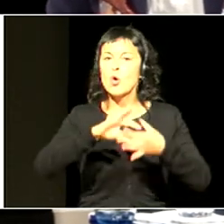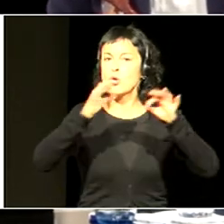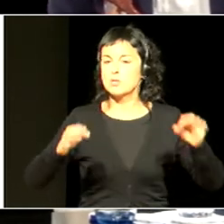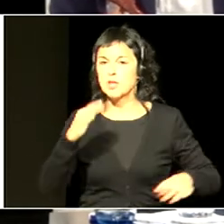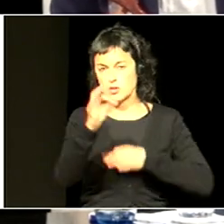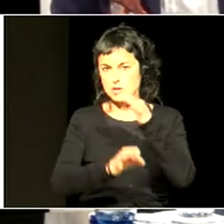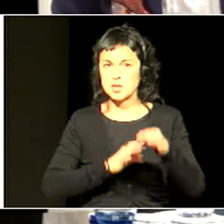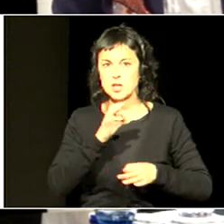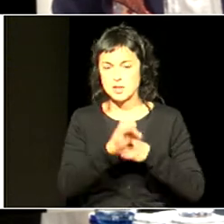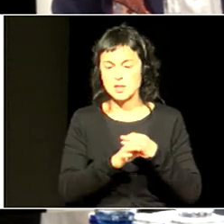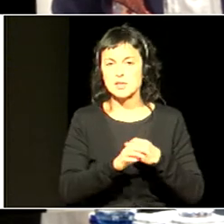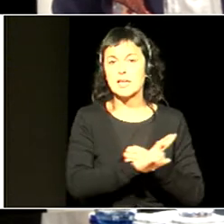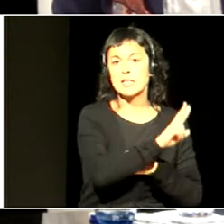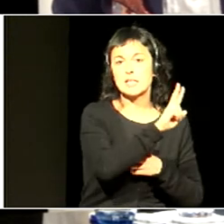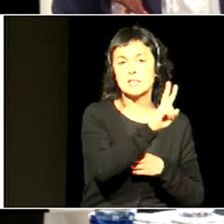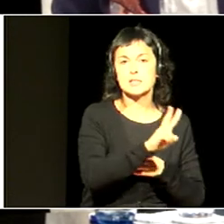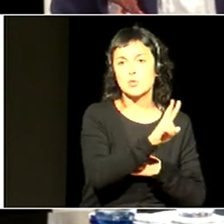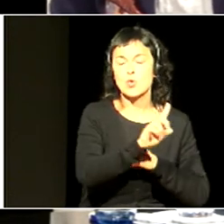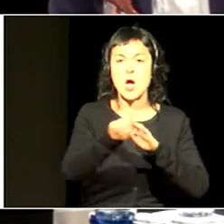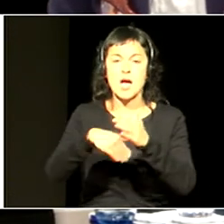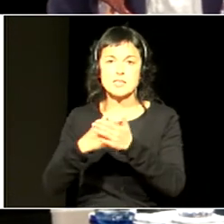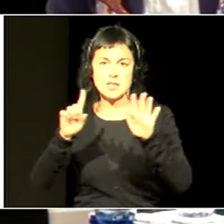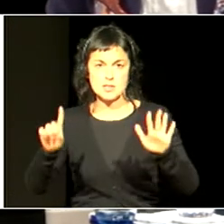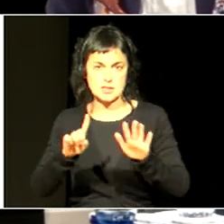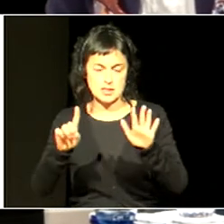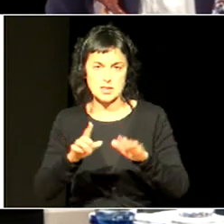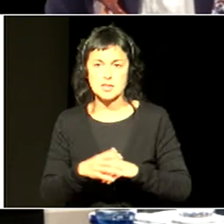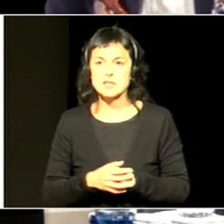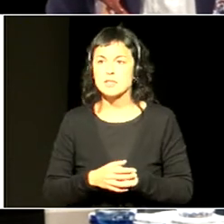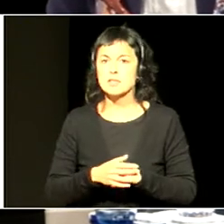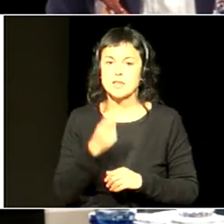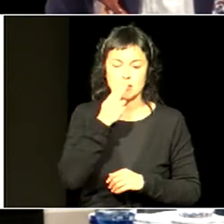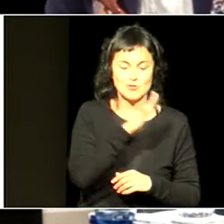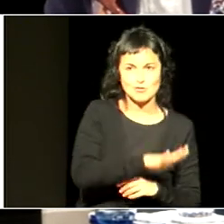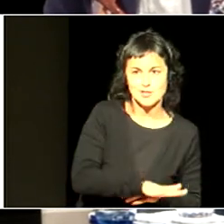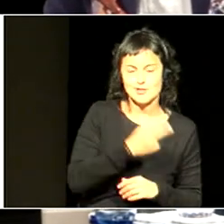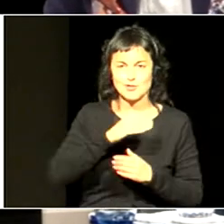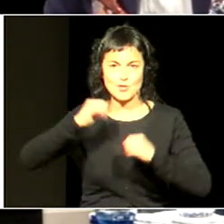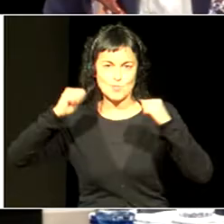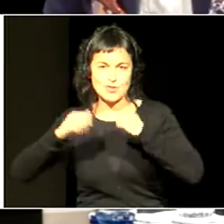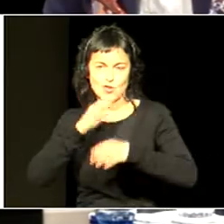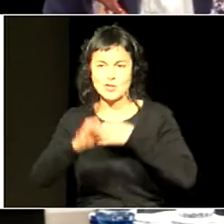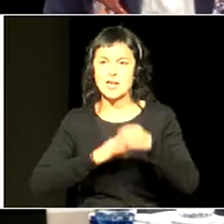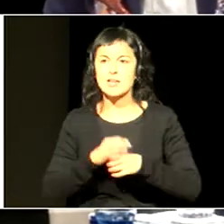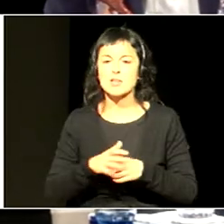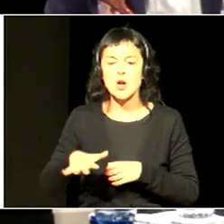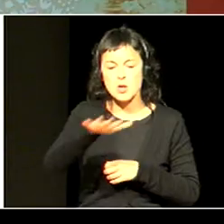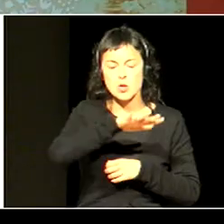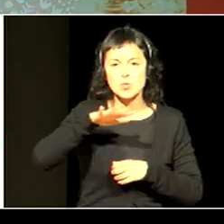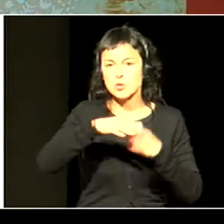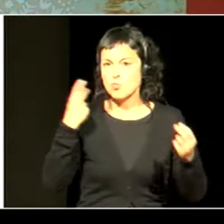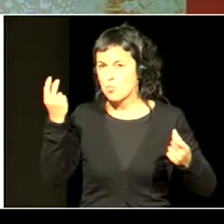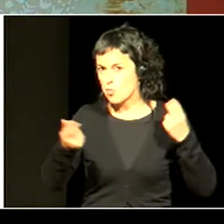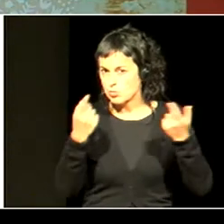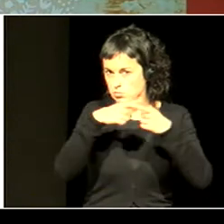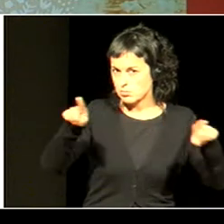mailatik seigarren maila arte, handienak txikiei antolatzen eta, musika dantza txoko bat sortu da, txoko horretan